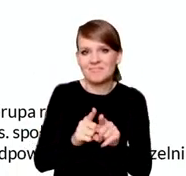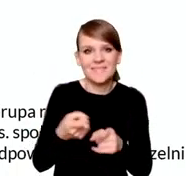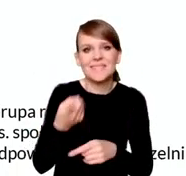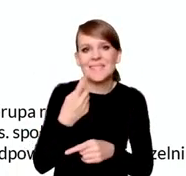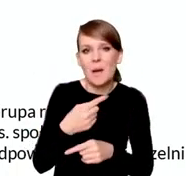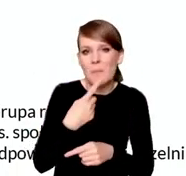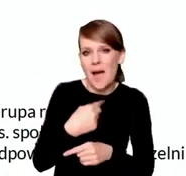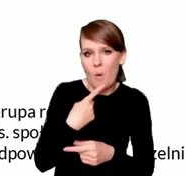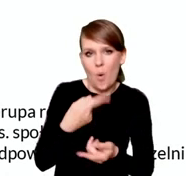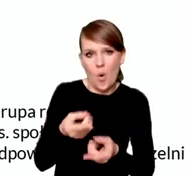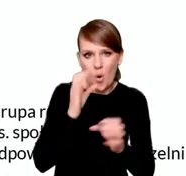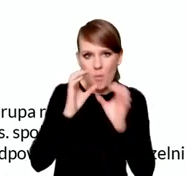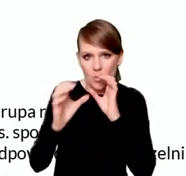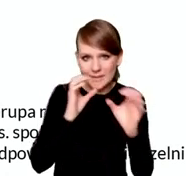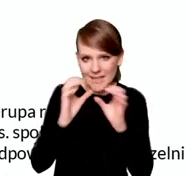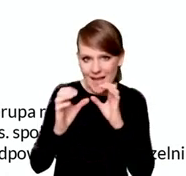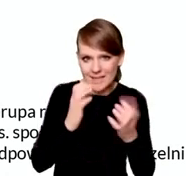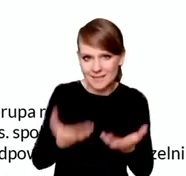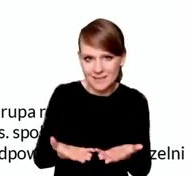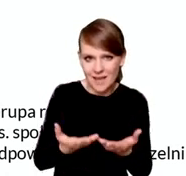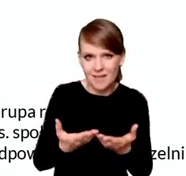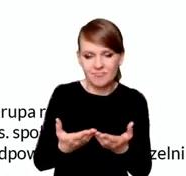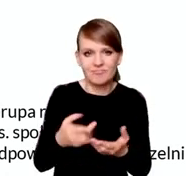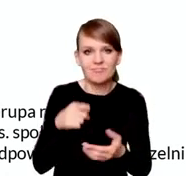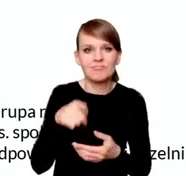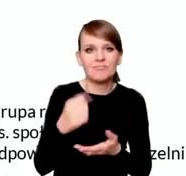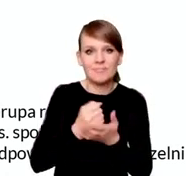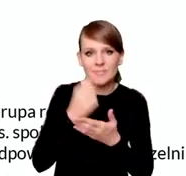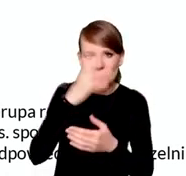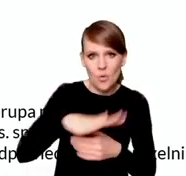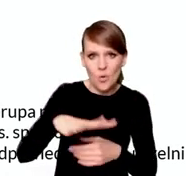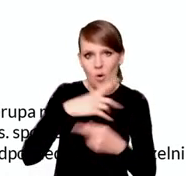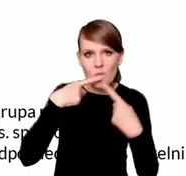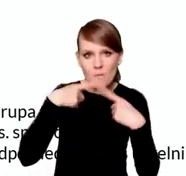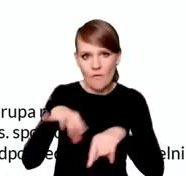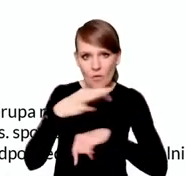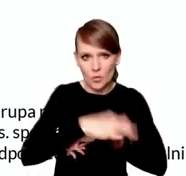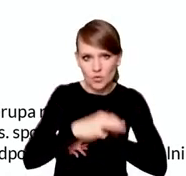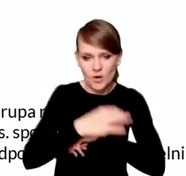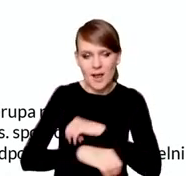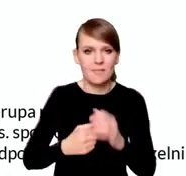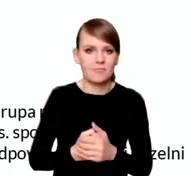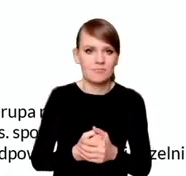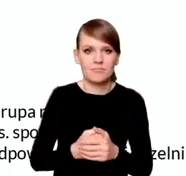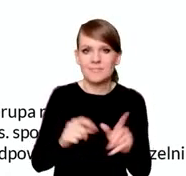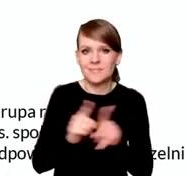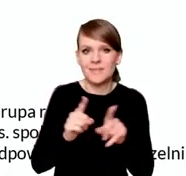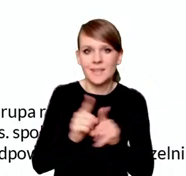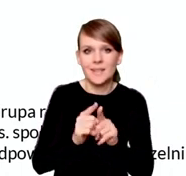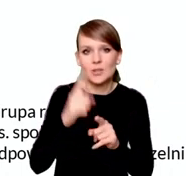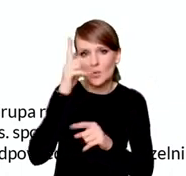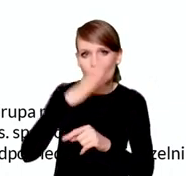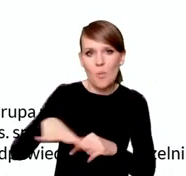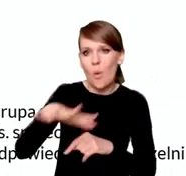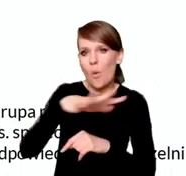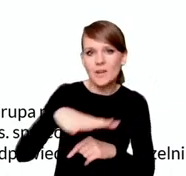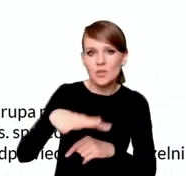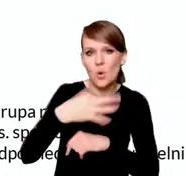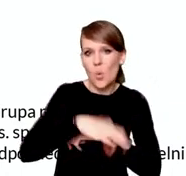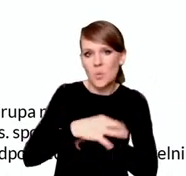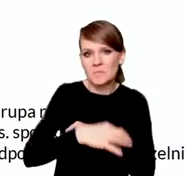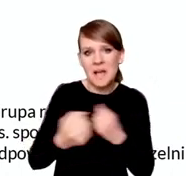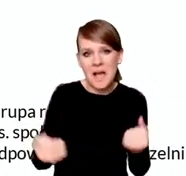niewystarczająca komunikacja w obszarze społecznej odpowiedzialności uczelni, brak zaangażowania społeczności